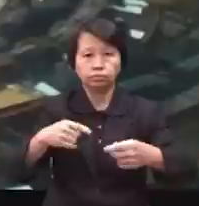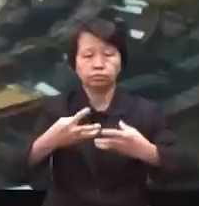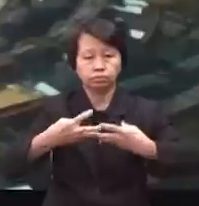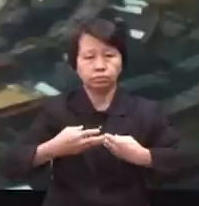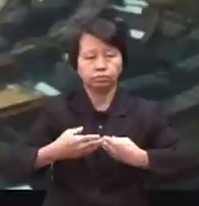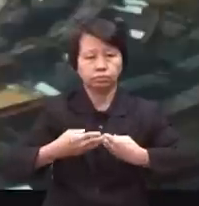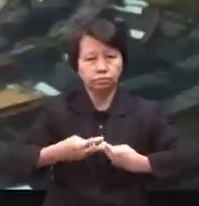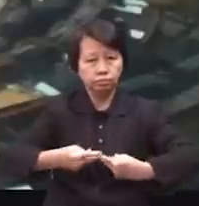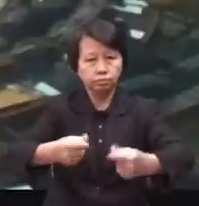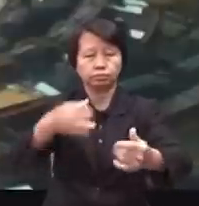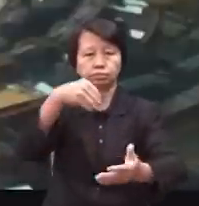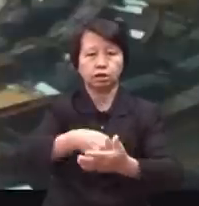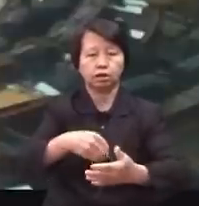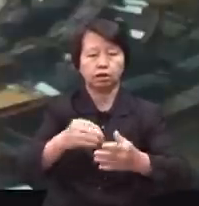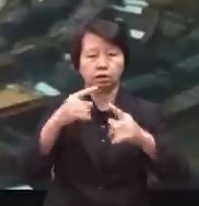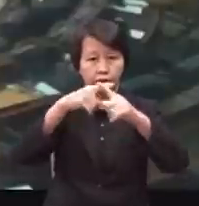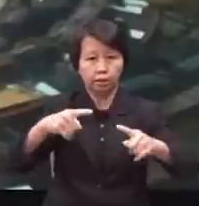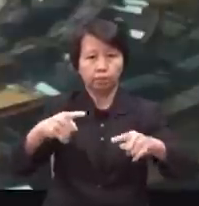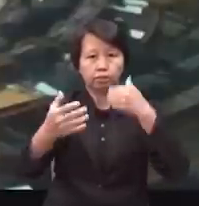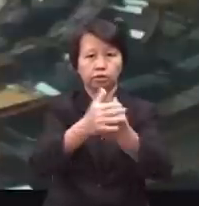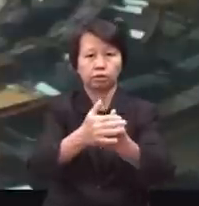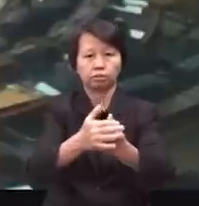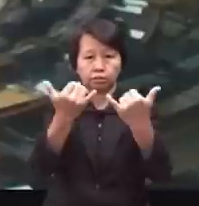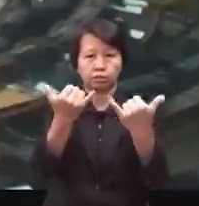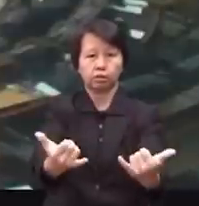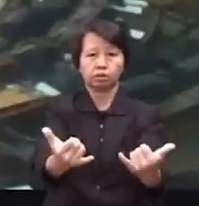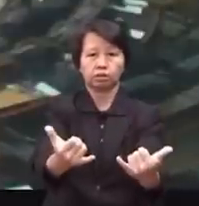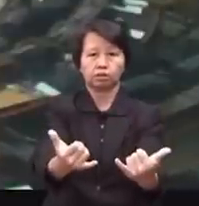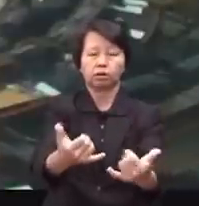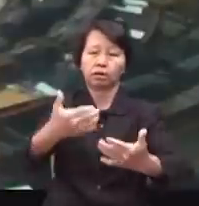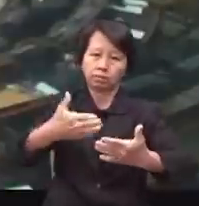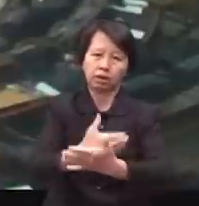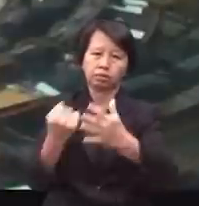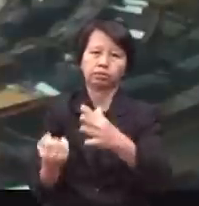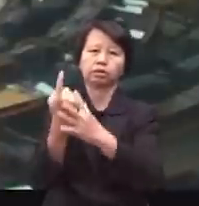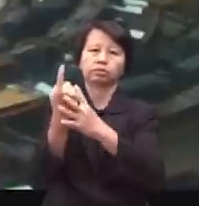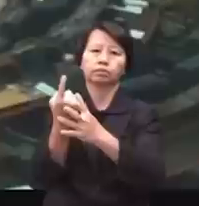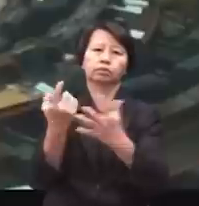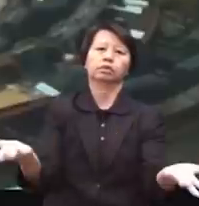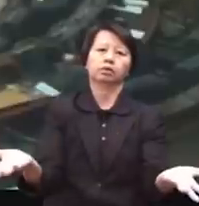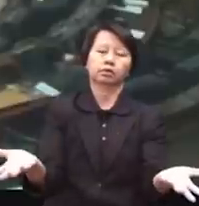di dalam dewan ini sehingga hari ini baru ditimbulkan